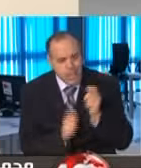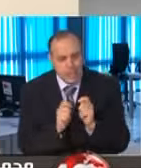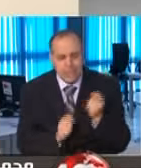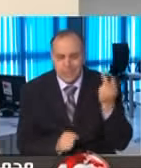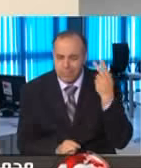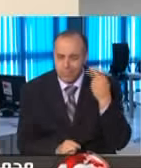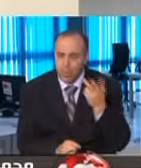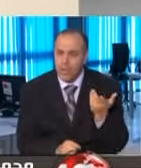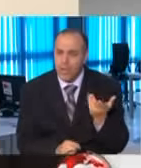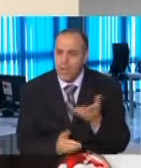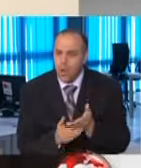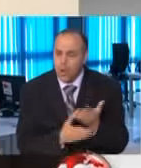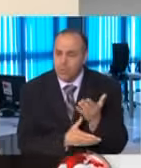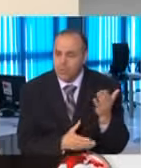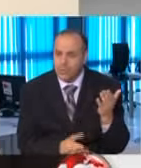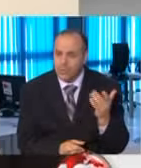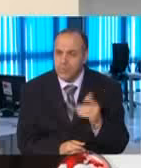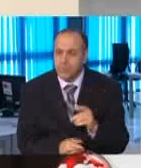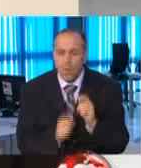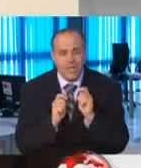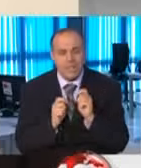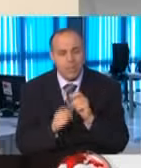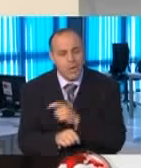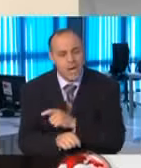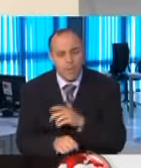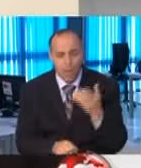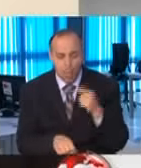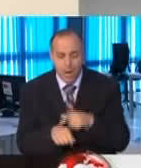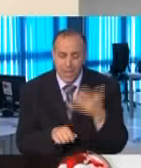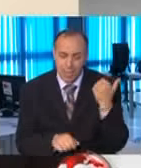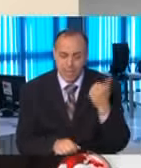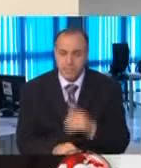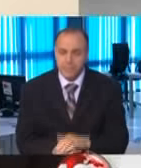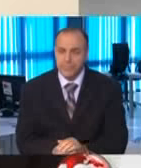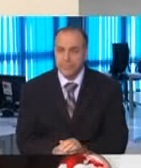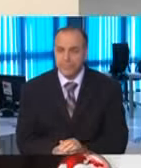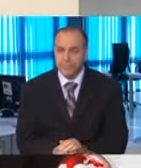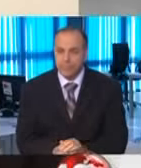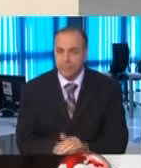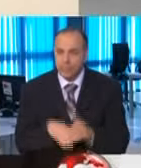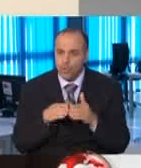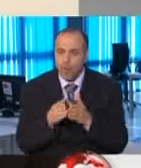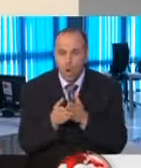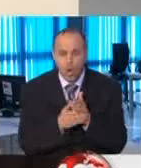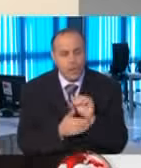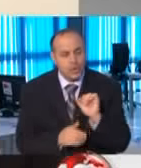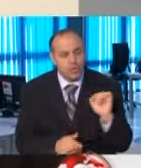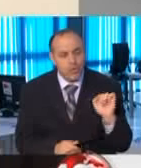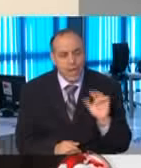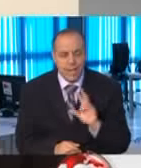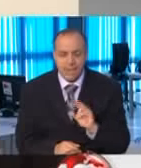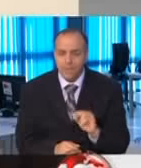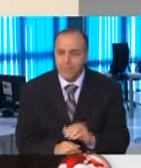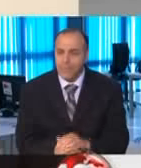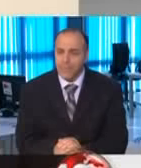السياسية للمناضلين الحقوقيين والسياسيين والنقابين في الفترة هذيك، وفيها مطالبة بالحقوق الاجتماعية